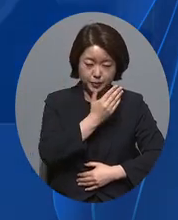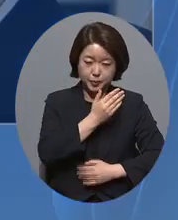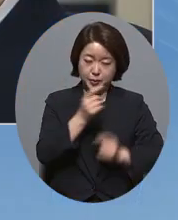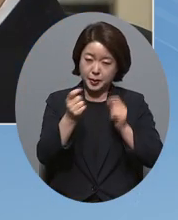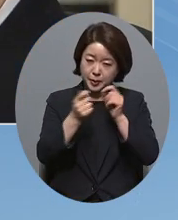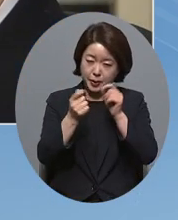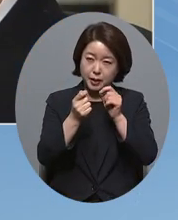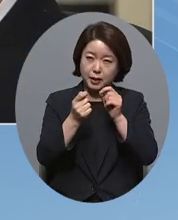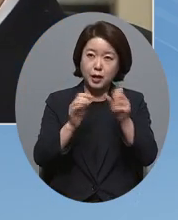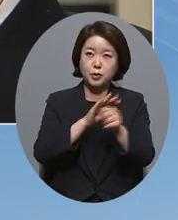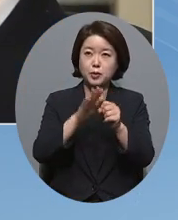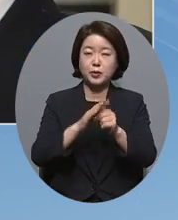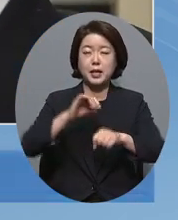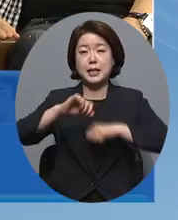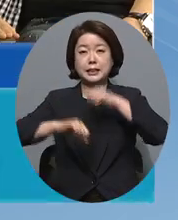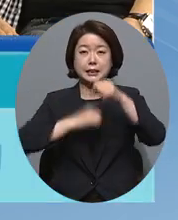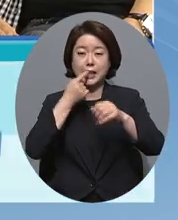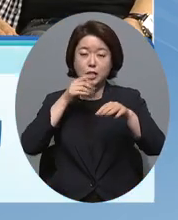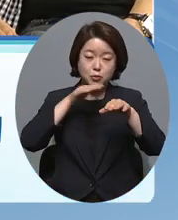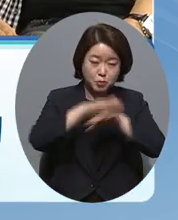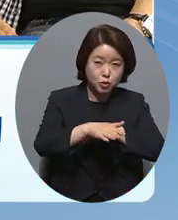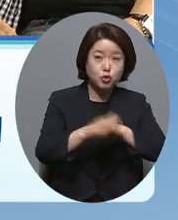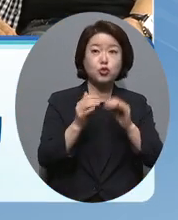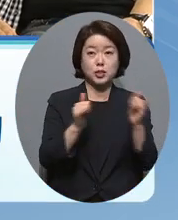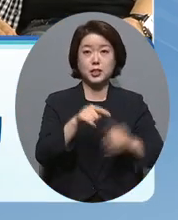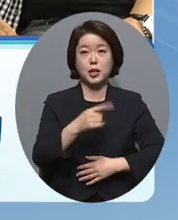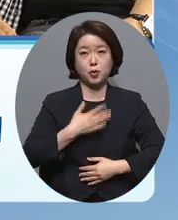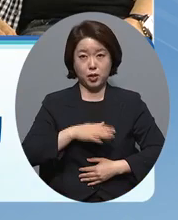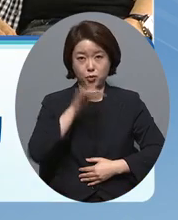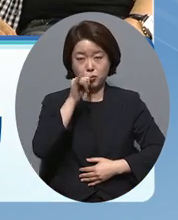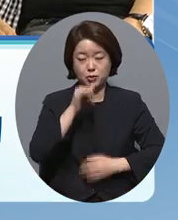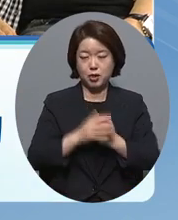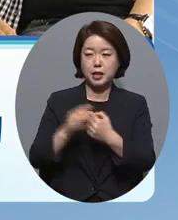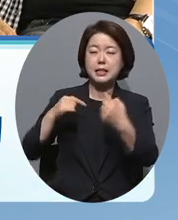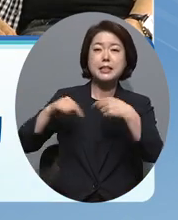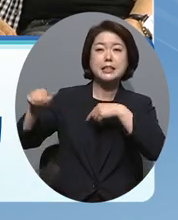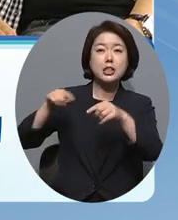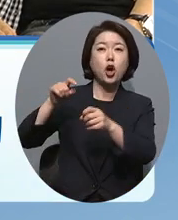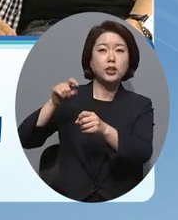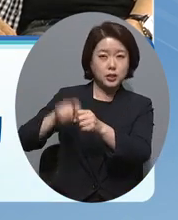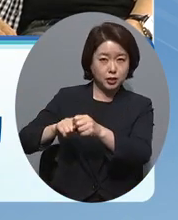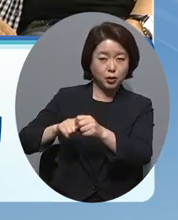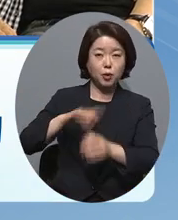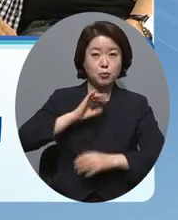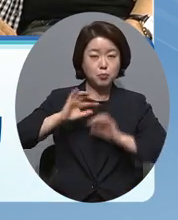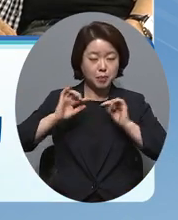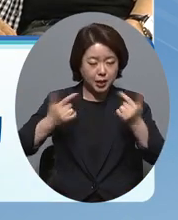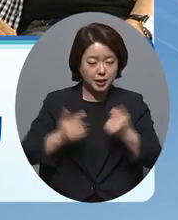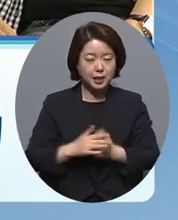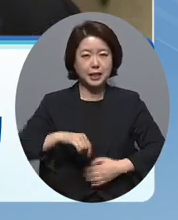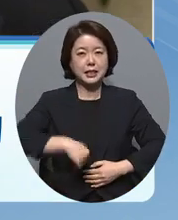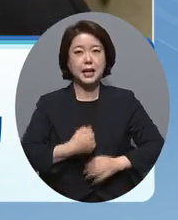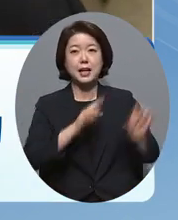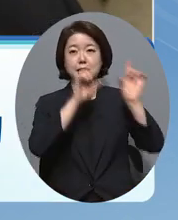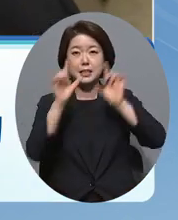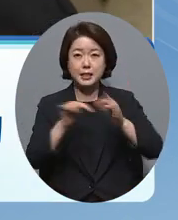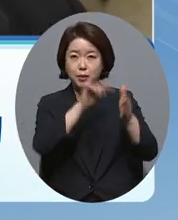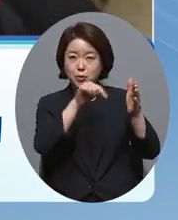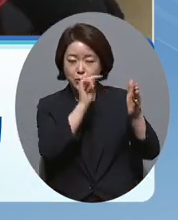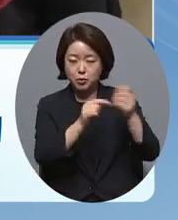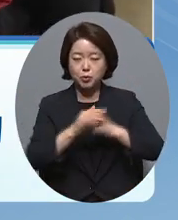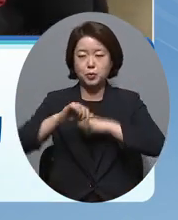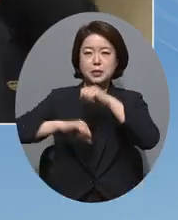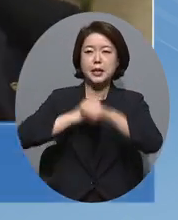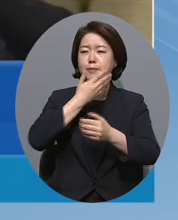가까울 정도의 자유민주주의자라고 알려져 있잖아요 그런게 정치적인 자유민주주의뿐만 아니라 본인의 삶에 있어서도 자유의